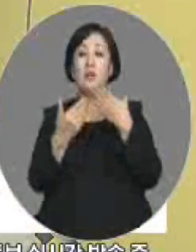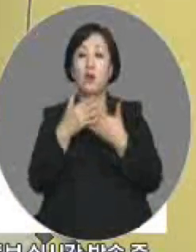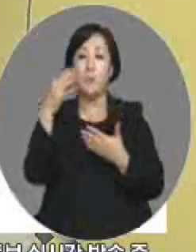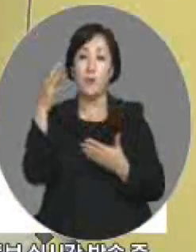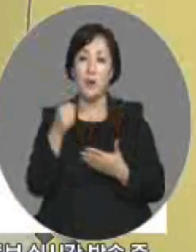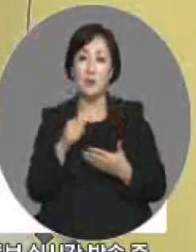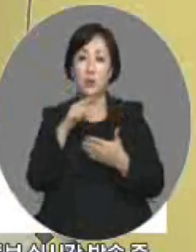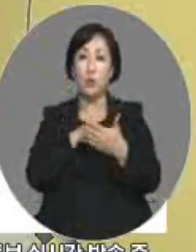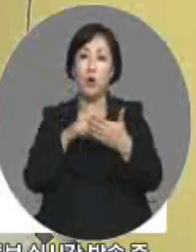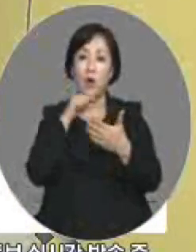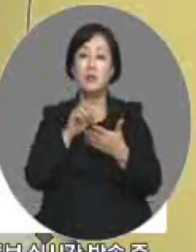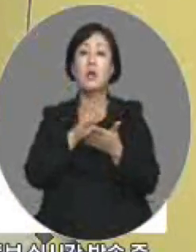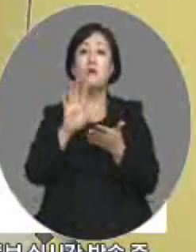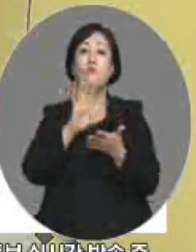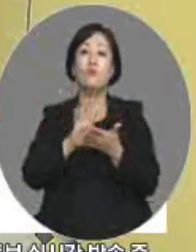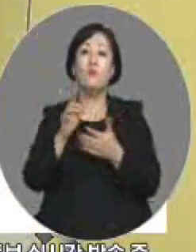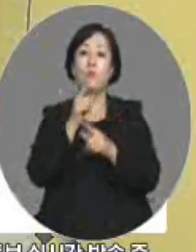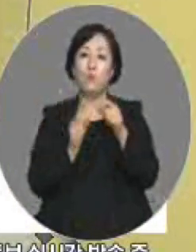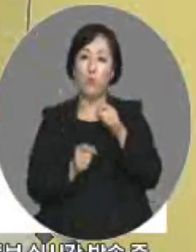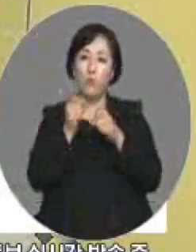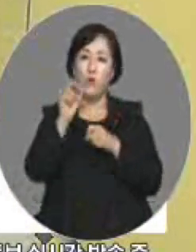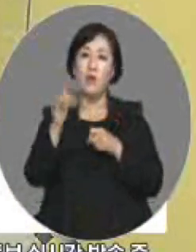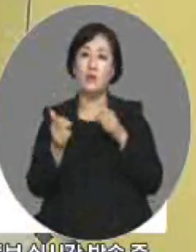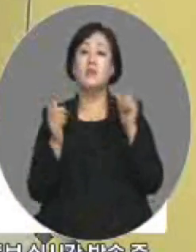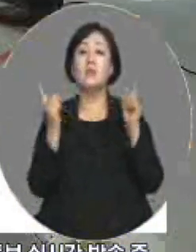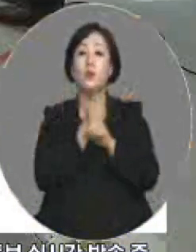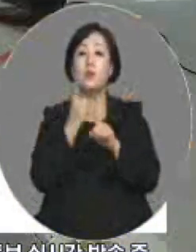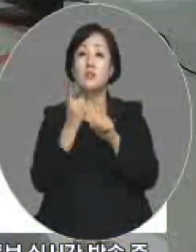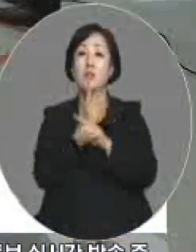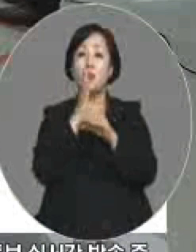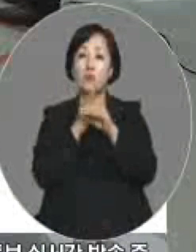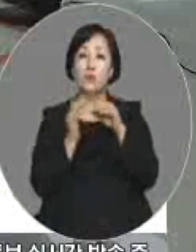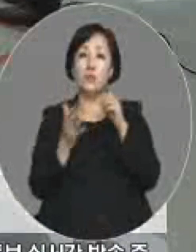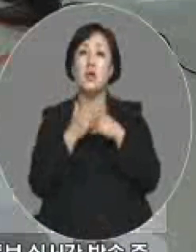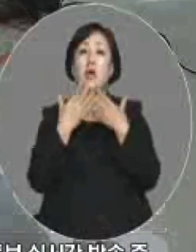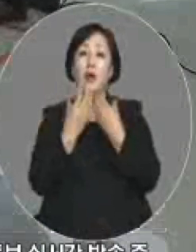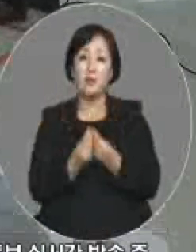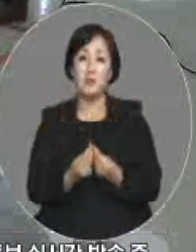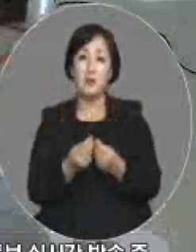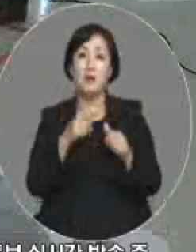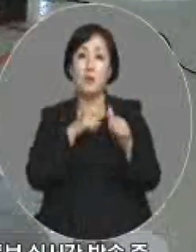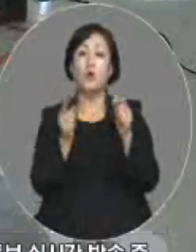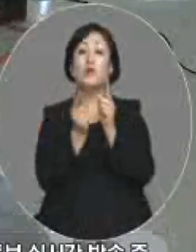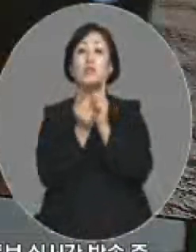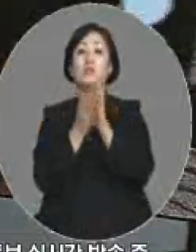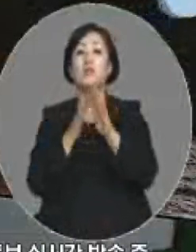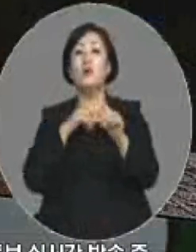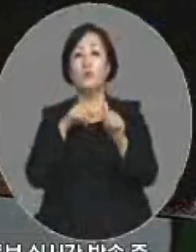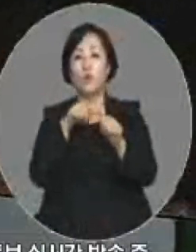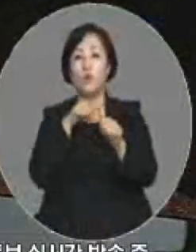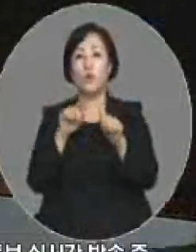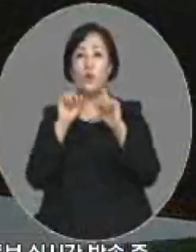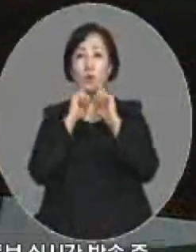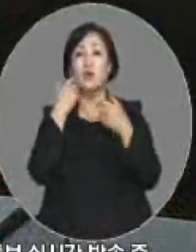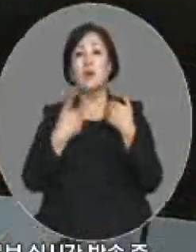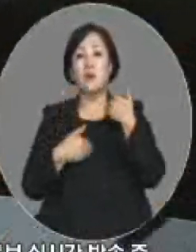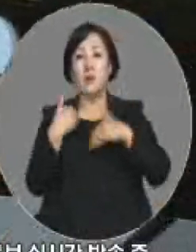부품이 노후화돼가지고 교체를 해야 되는데 안전교육과 직무교육은 물론 게임과 스포츠까지 할 수